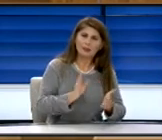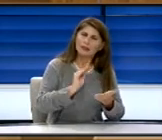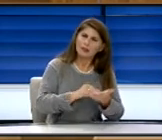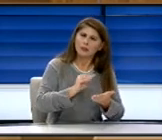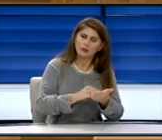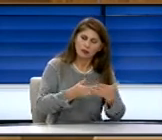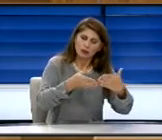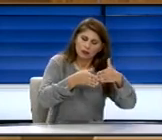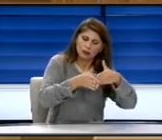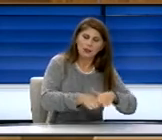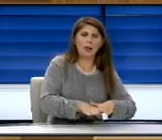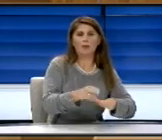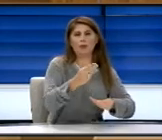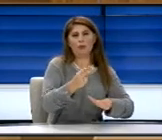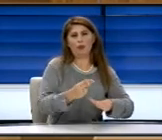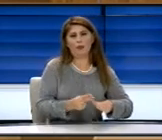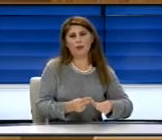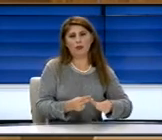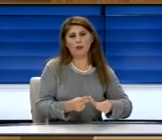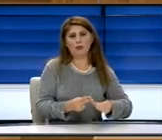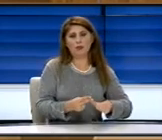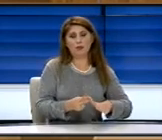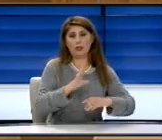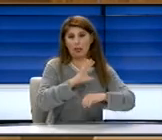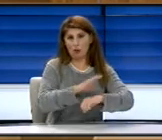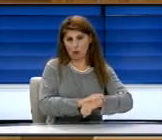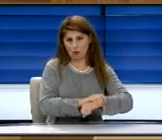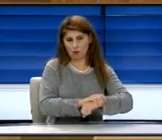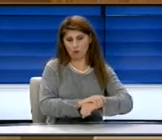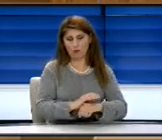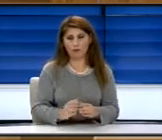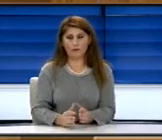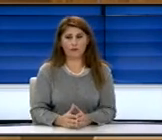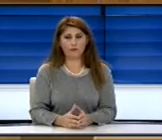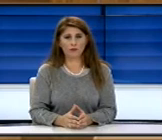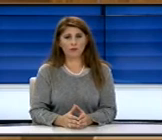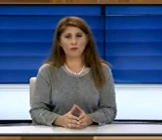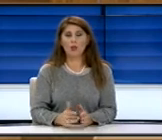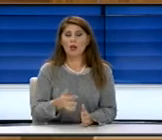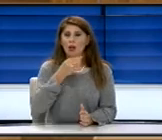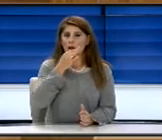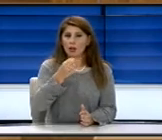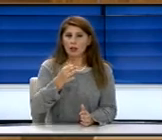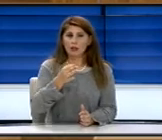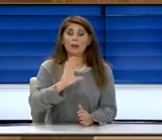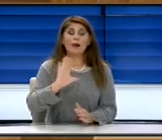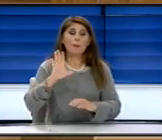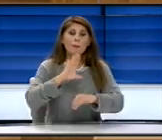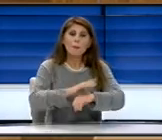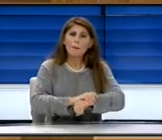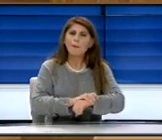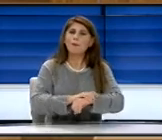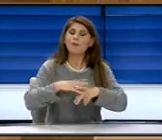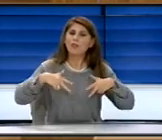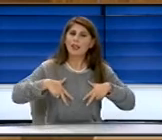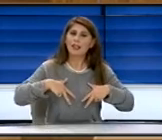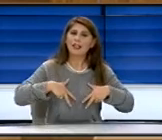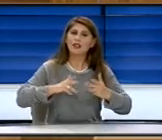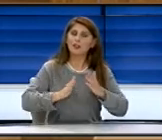επανειλημμένα συγκαλύπτει υποθέσεις και ενόχους. Και όταν μιλάμε για καμιά ανοχή στην κρατική βία και